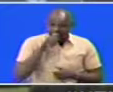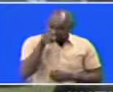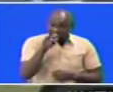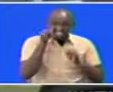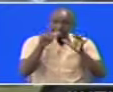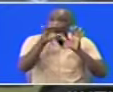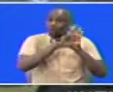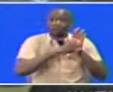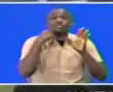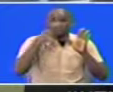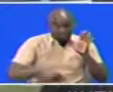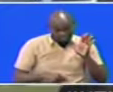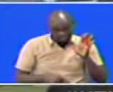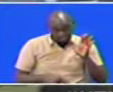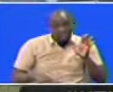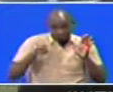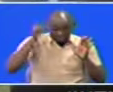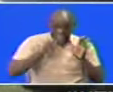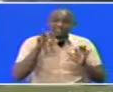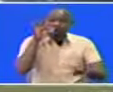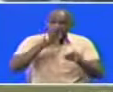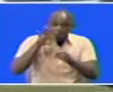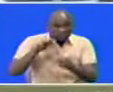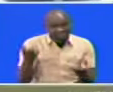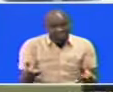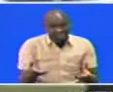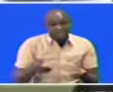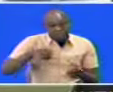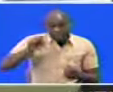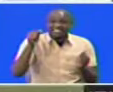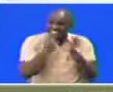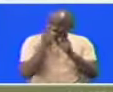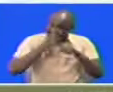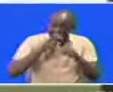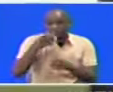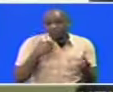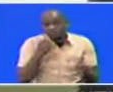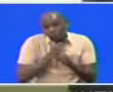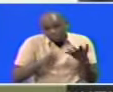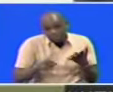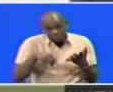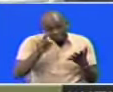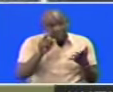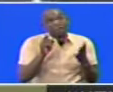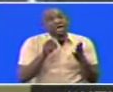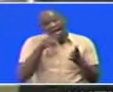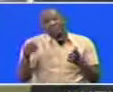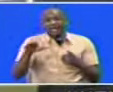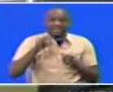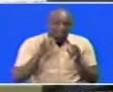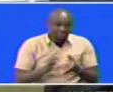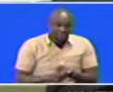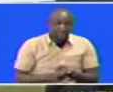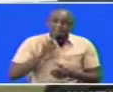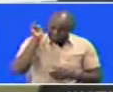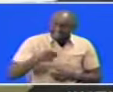constitution inasema we have devolved. You cannot go and beg 10 years, 20 years later, you cannot go and beg from another place. So we must